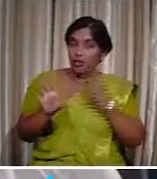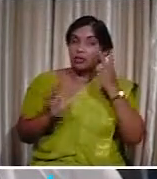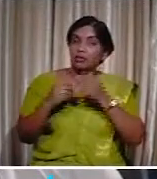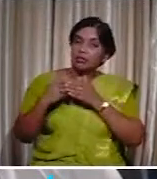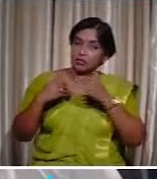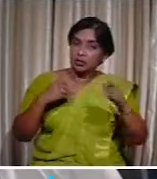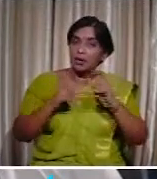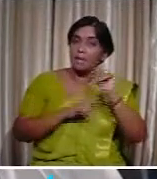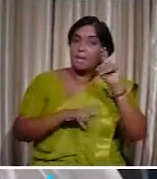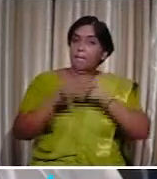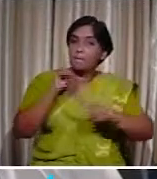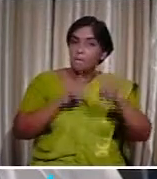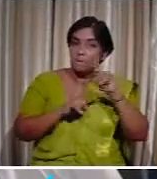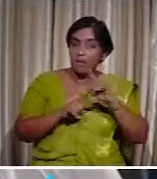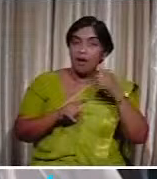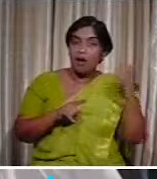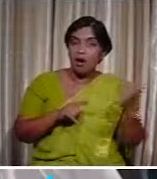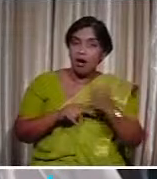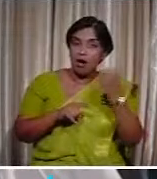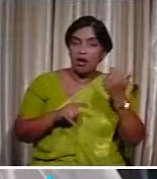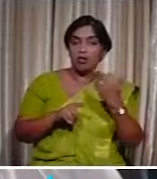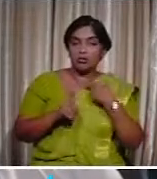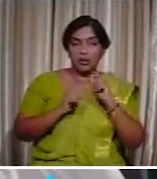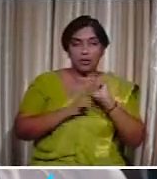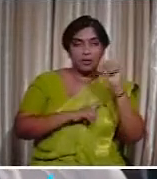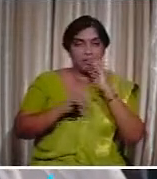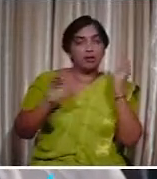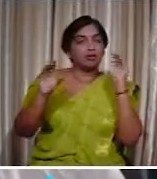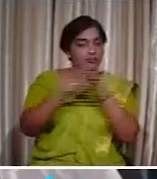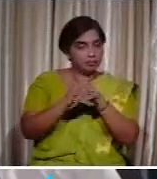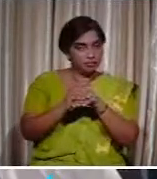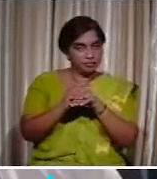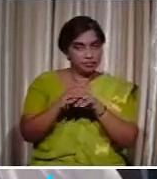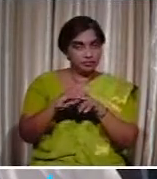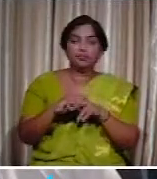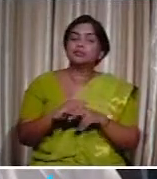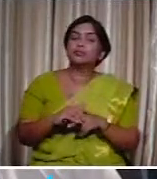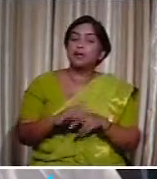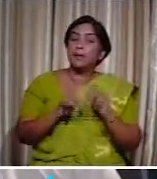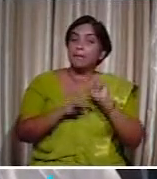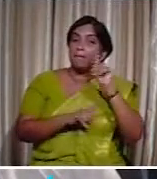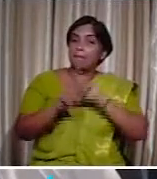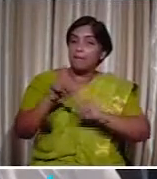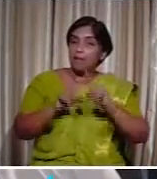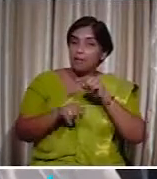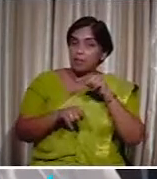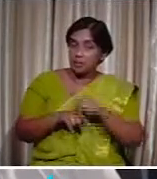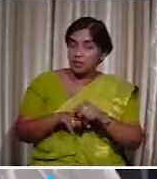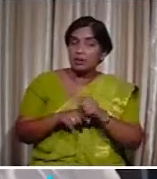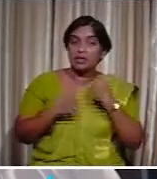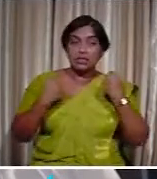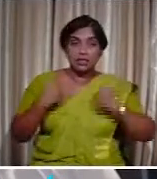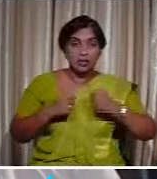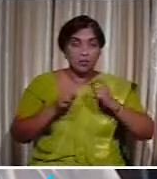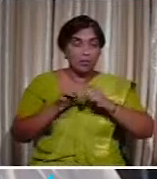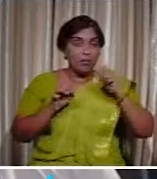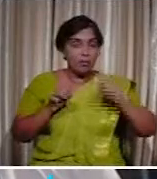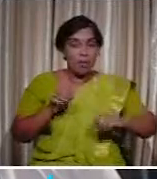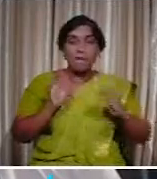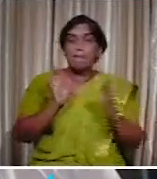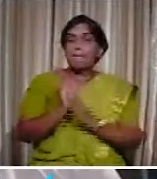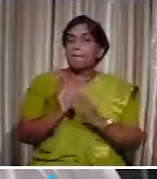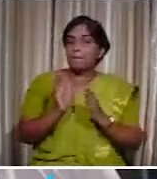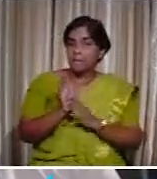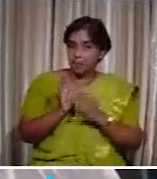मे पार्लिमेंतुवट नवकेयक हटियट मम पार्लिमेंतुवट आवत् पार्लिमेंतुवे सभापति मंडले सामाजिकयेक